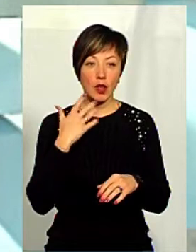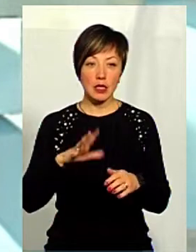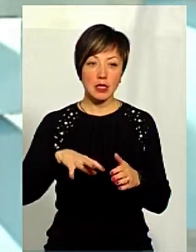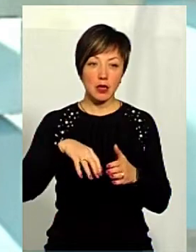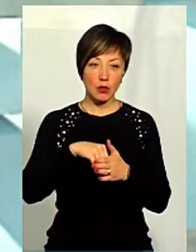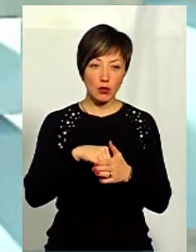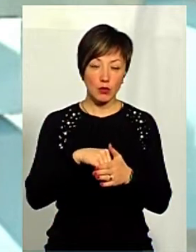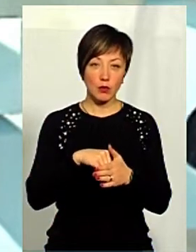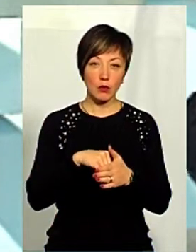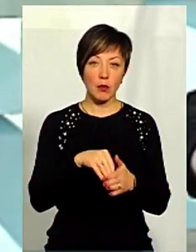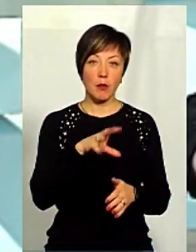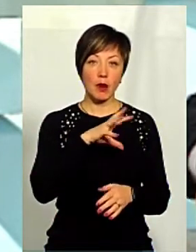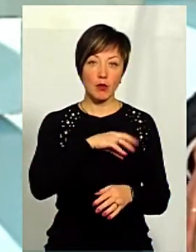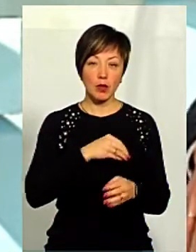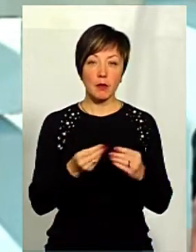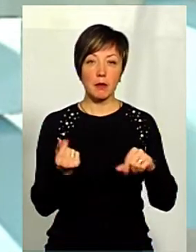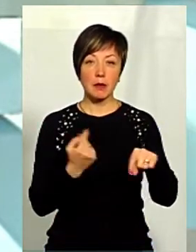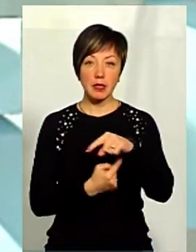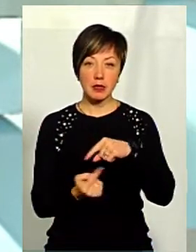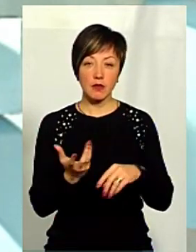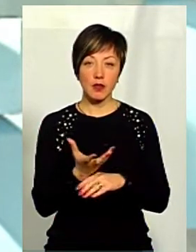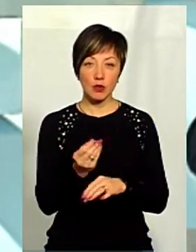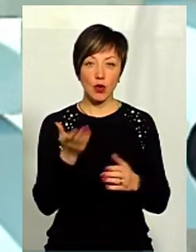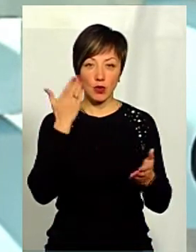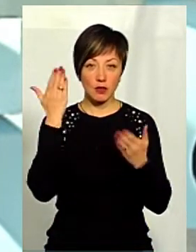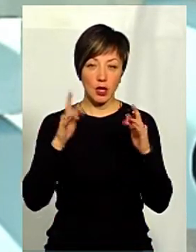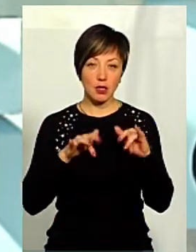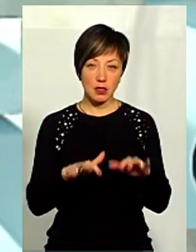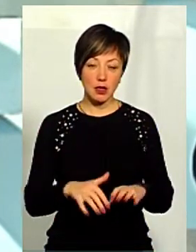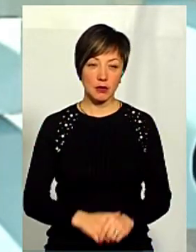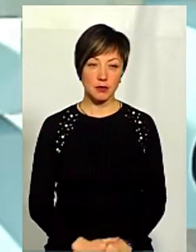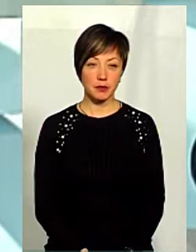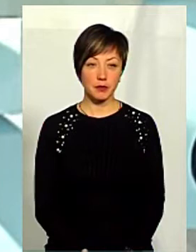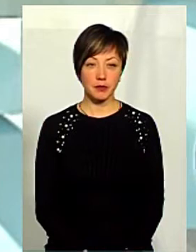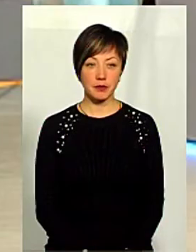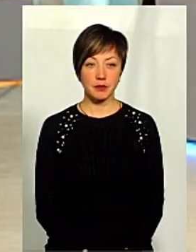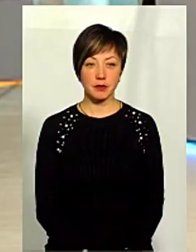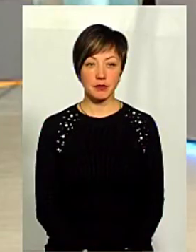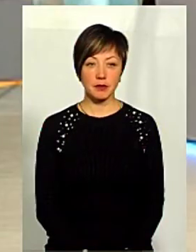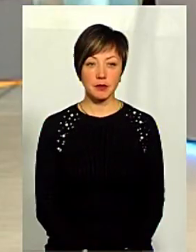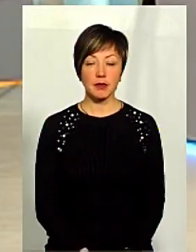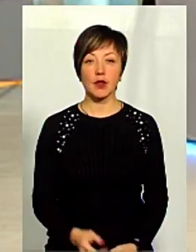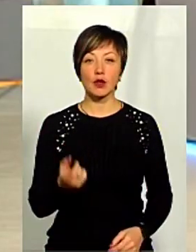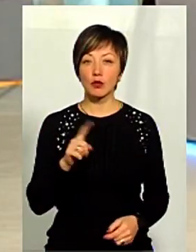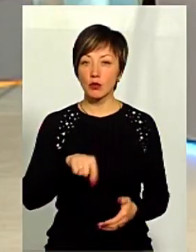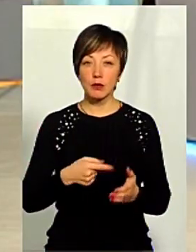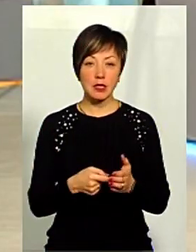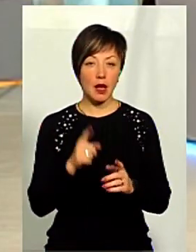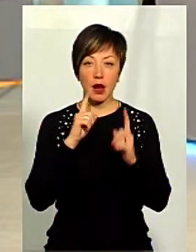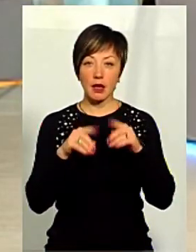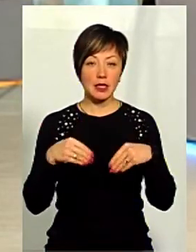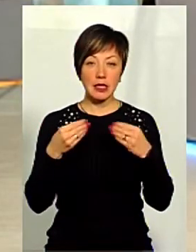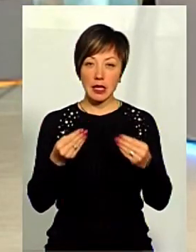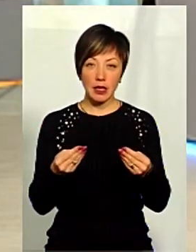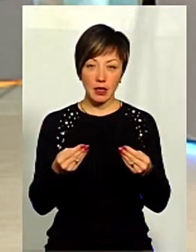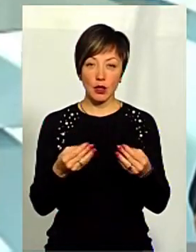рахунок прибутків бізнесу ми фінансуємо розважальні заходи для тих хмельничан. Тому, власне, міська рада не надає,